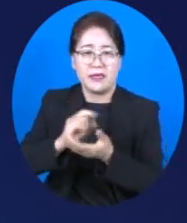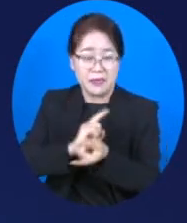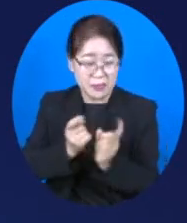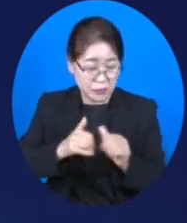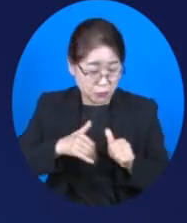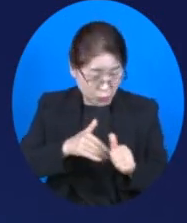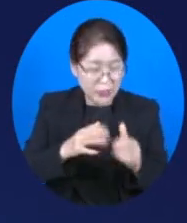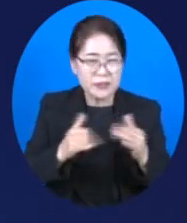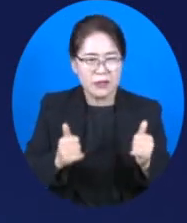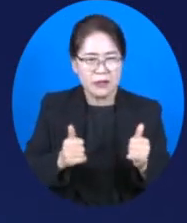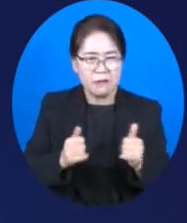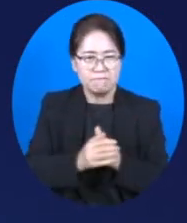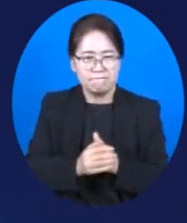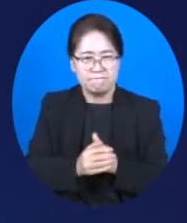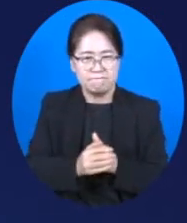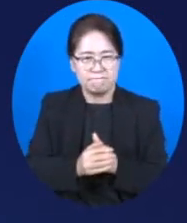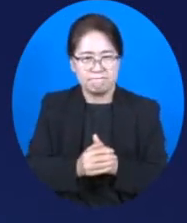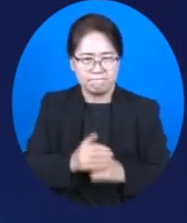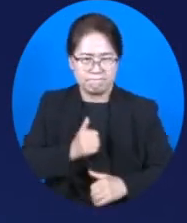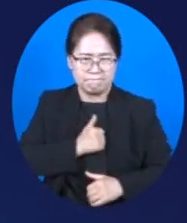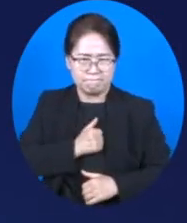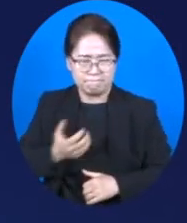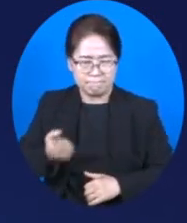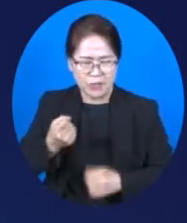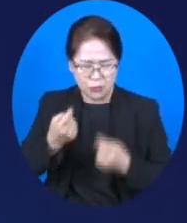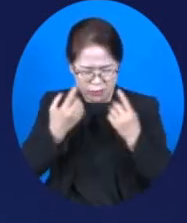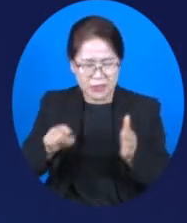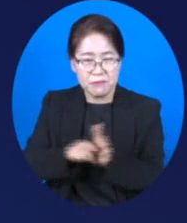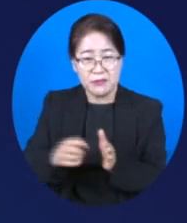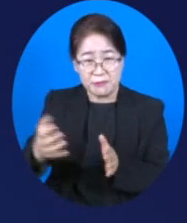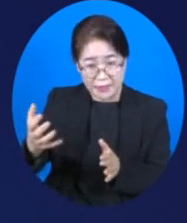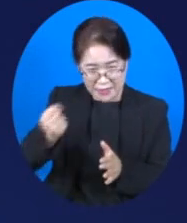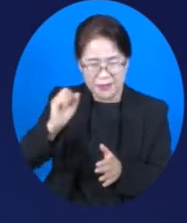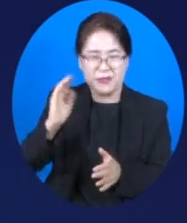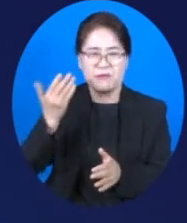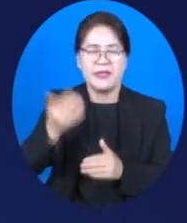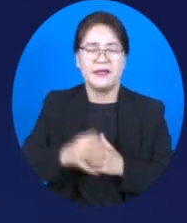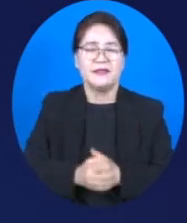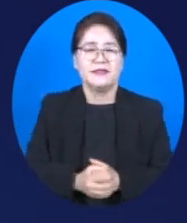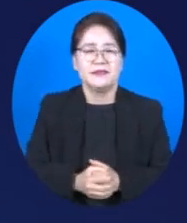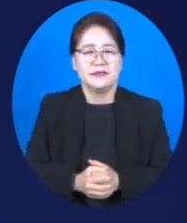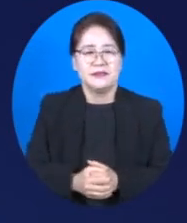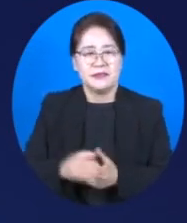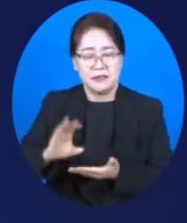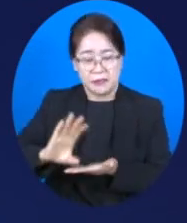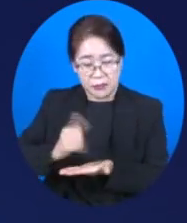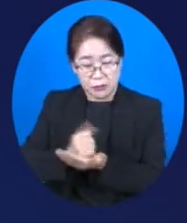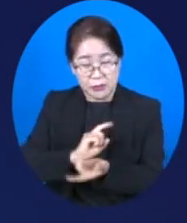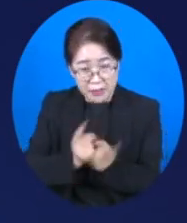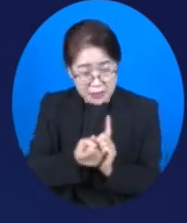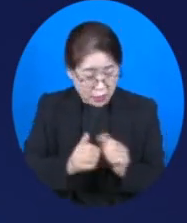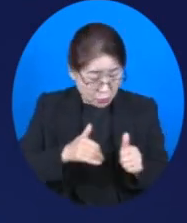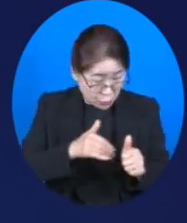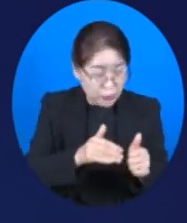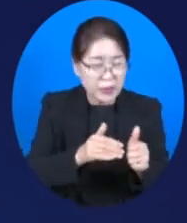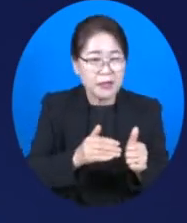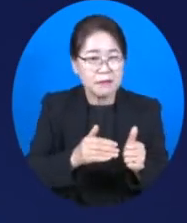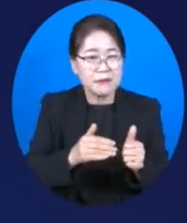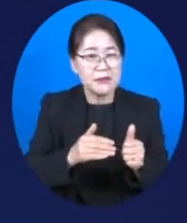이 정체성을 분명히 해야 됩니다. 이 확신을 가져야 됩니다. 그리스도를 대신하여 보냄을 받은